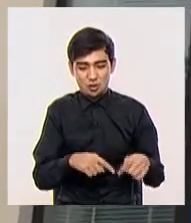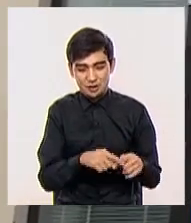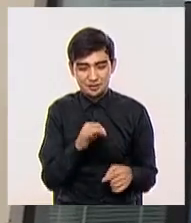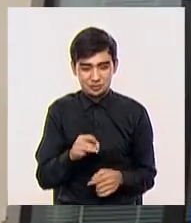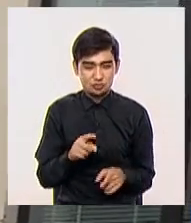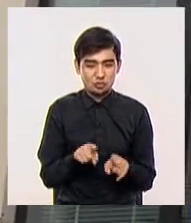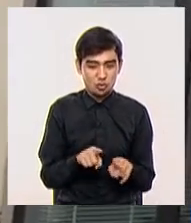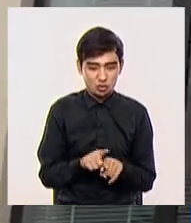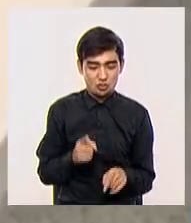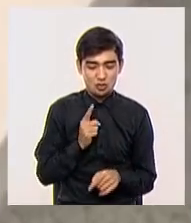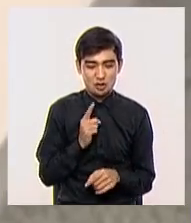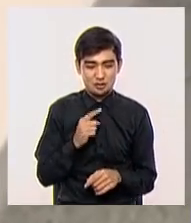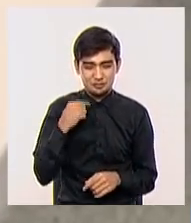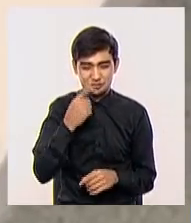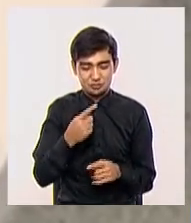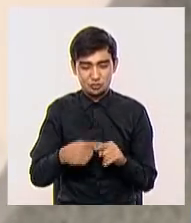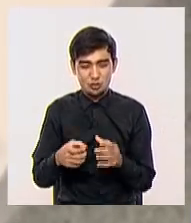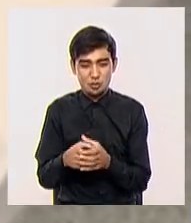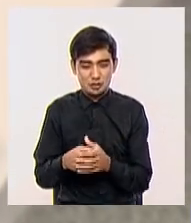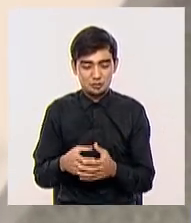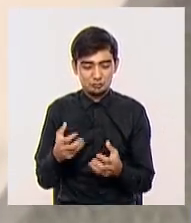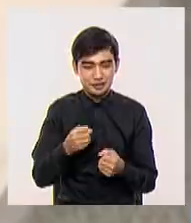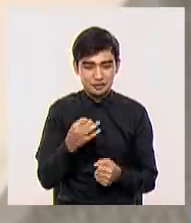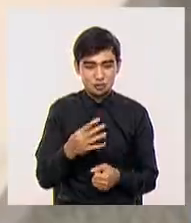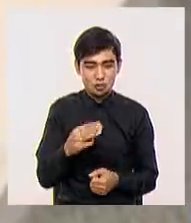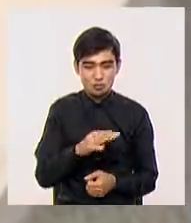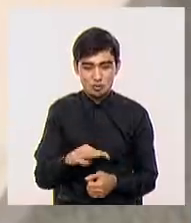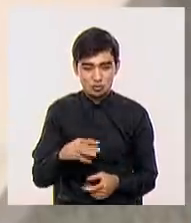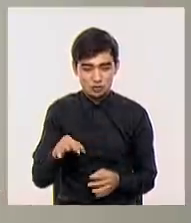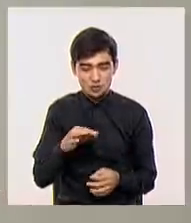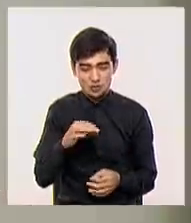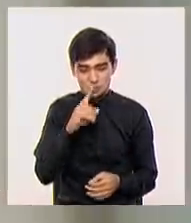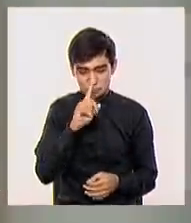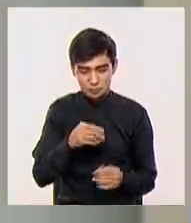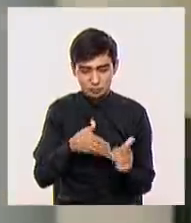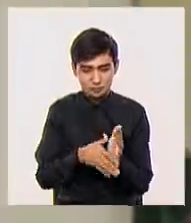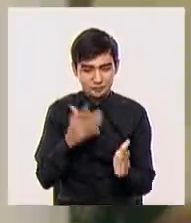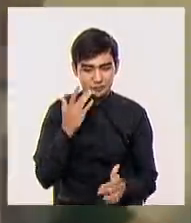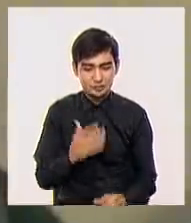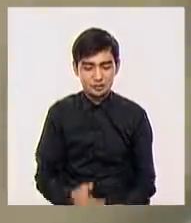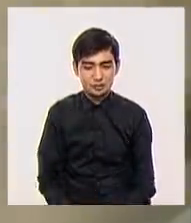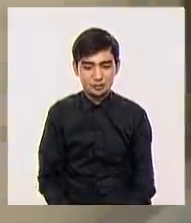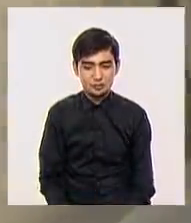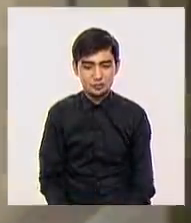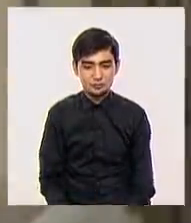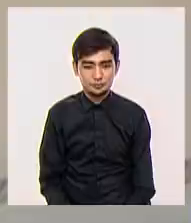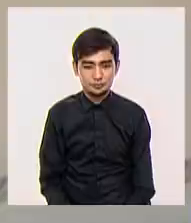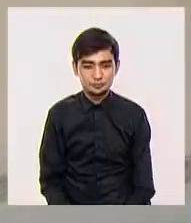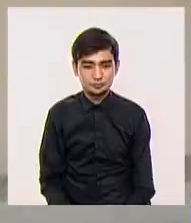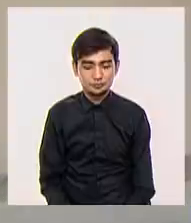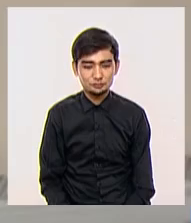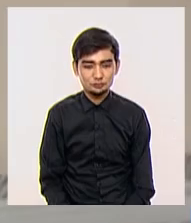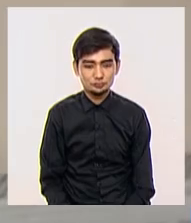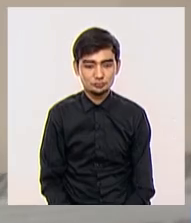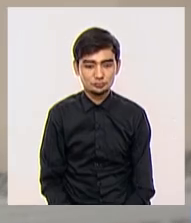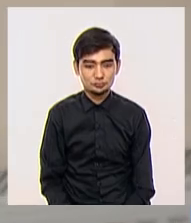компанияларын жалдайды. Олардың жылдық қауіпсіздігі 40 миллион теңгеден асып жығылады. Дена Сапарқызы, Информбюро,